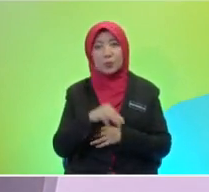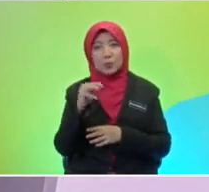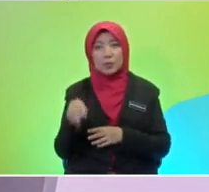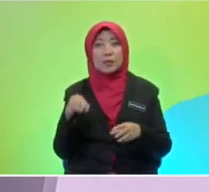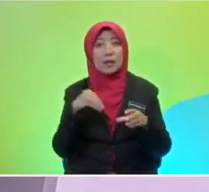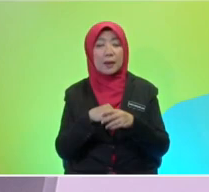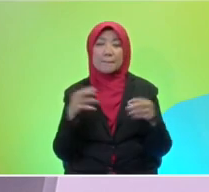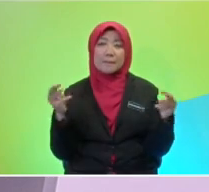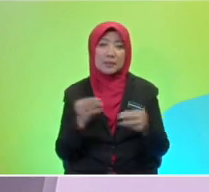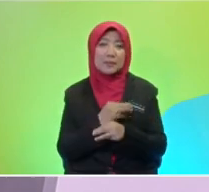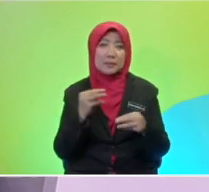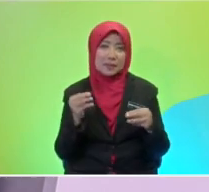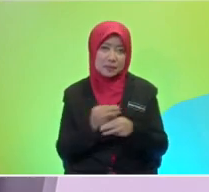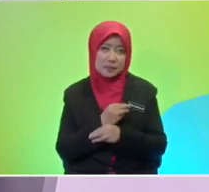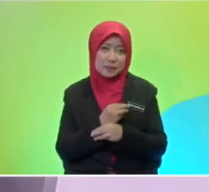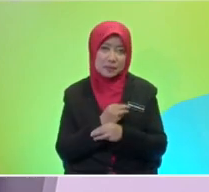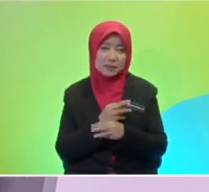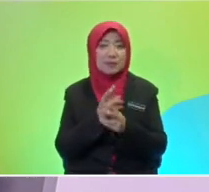materi pelajaran matematika